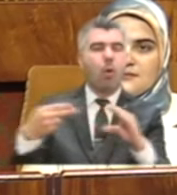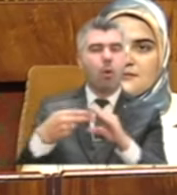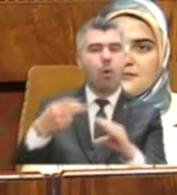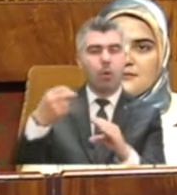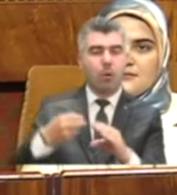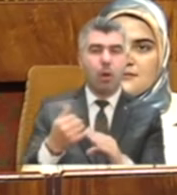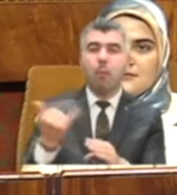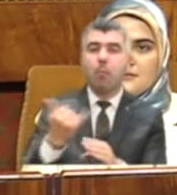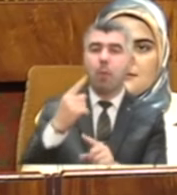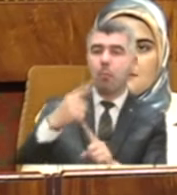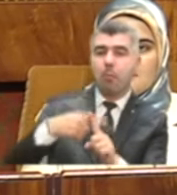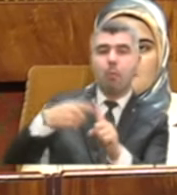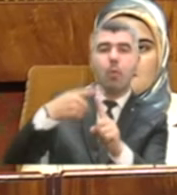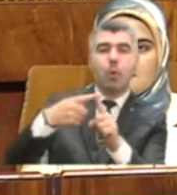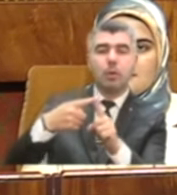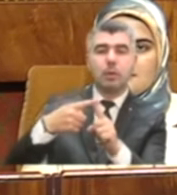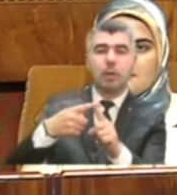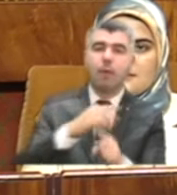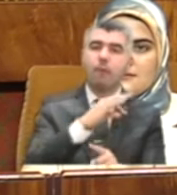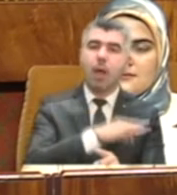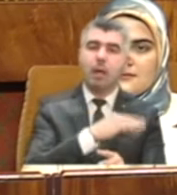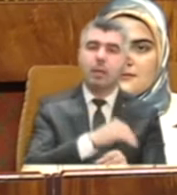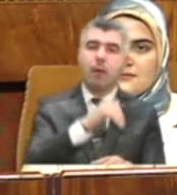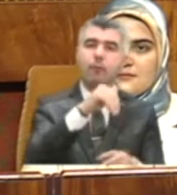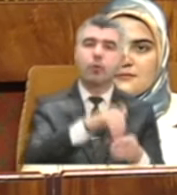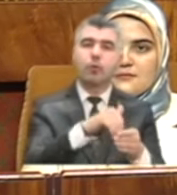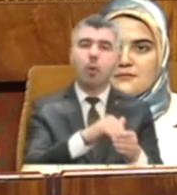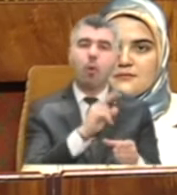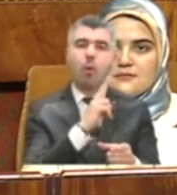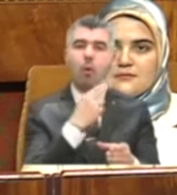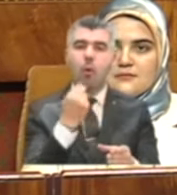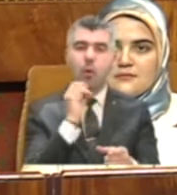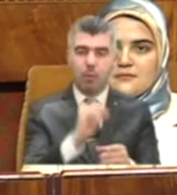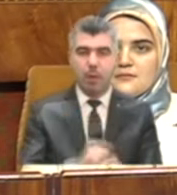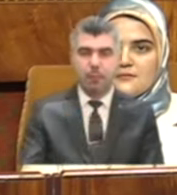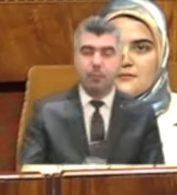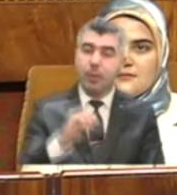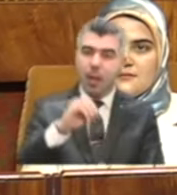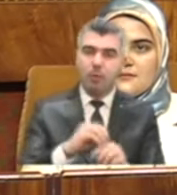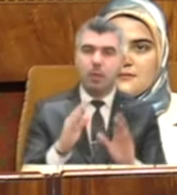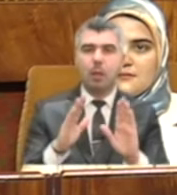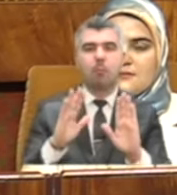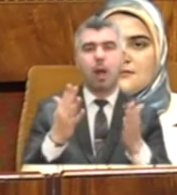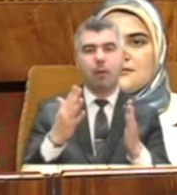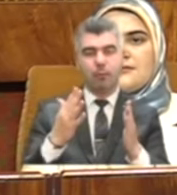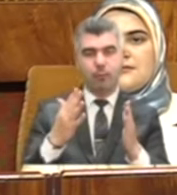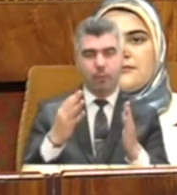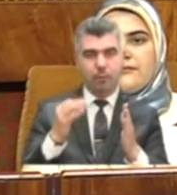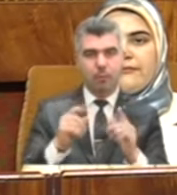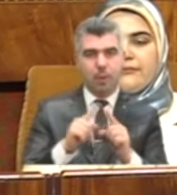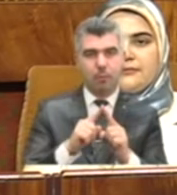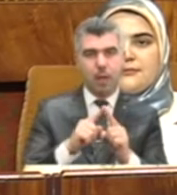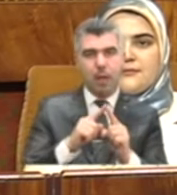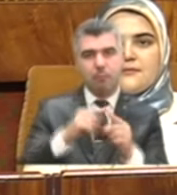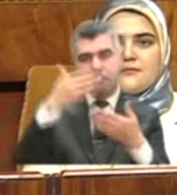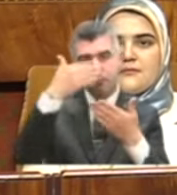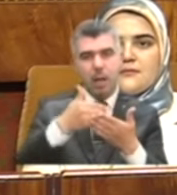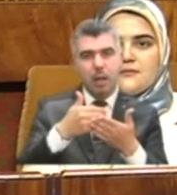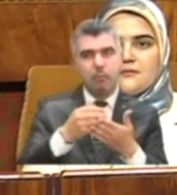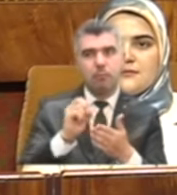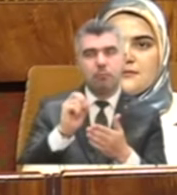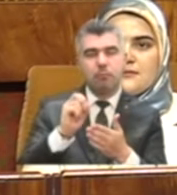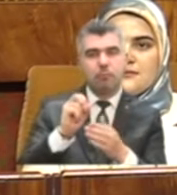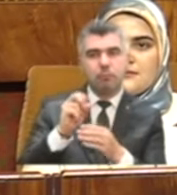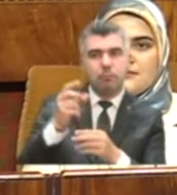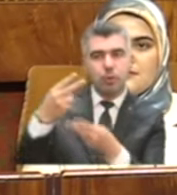قيمة مضافة للخزينة والاقتصاد الوطني. كما لا يفوتنا أن نشيد بالدفاع المستفيد المغاربة المقيمين بالخارج على